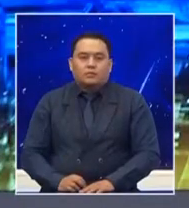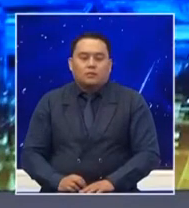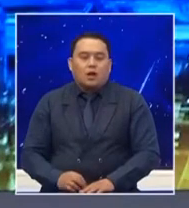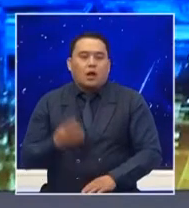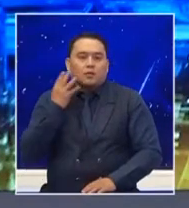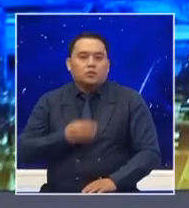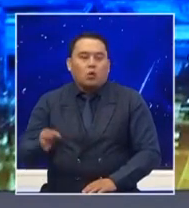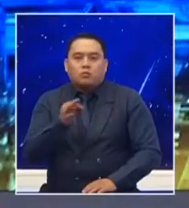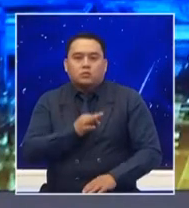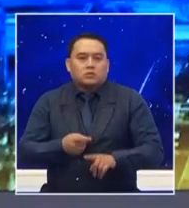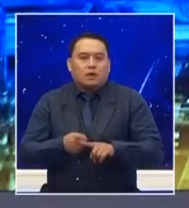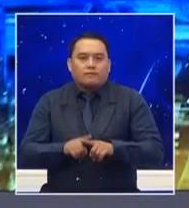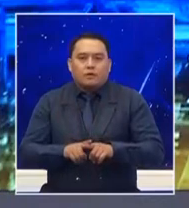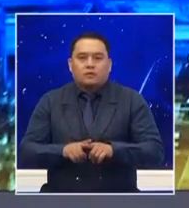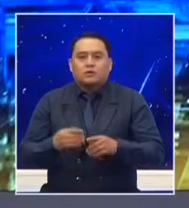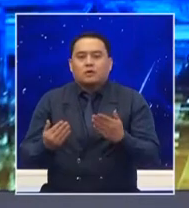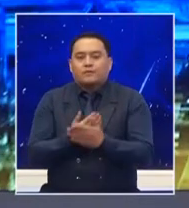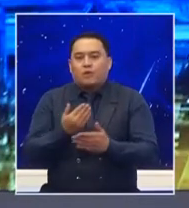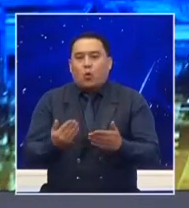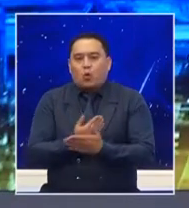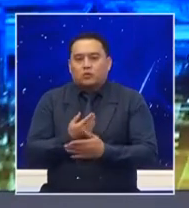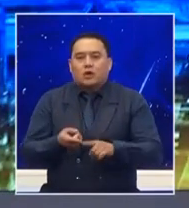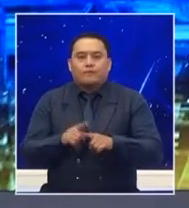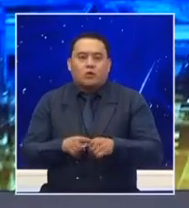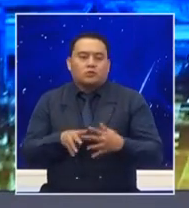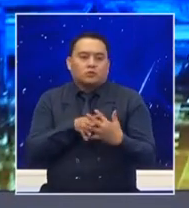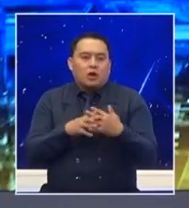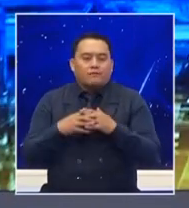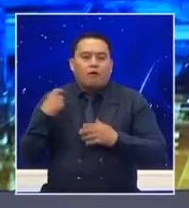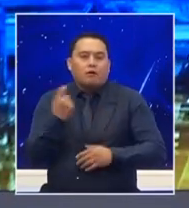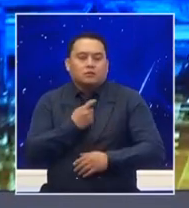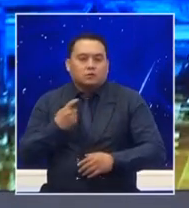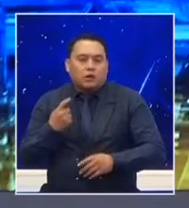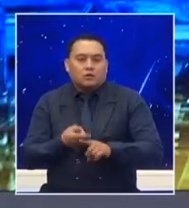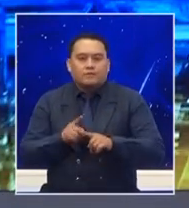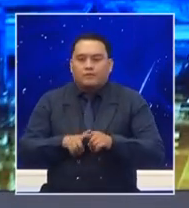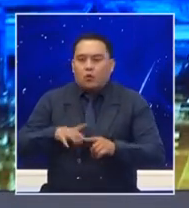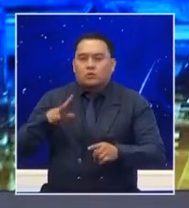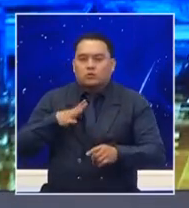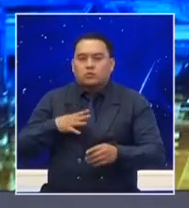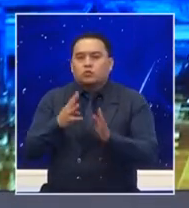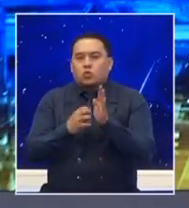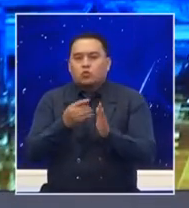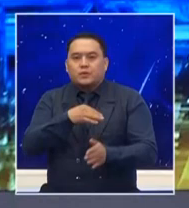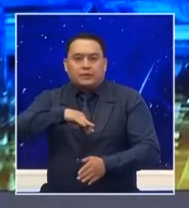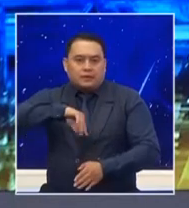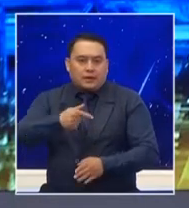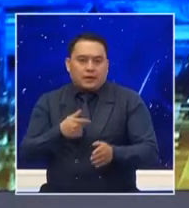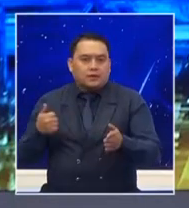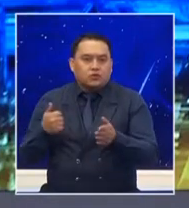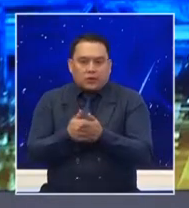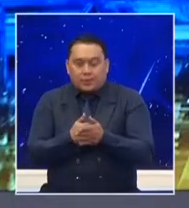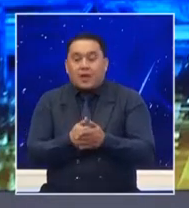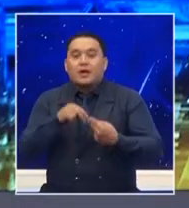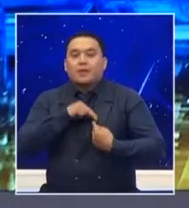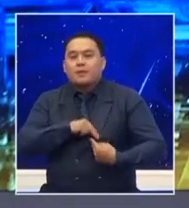Жетісулықтар жылды табыса аяқтады. Пандемияға қарамастан агроөнеркәсіп кешенінің жылдық табысы 900 миллиард теңгеге жетпек. Бұл